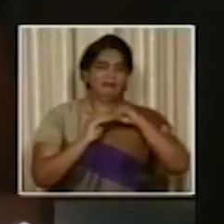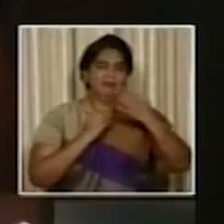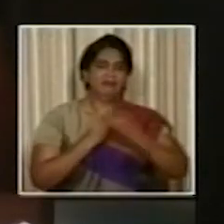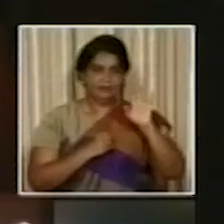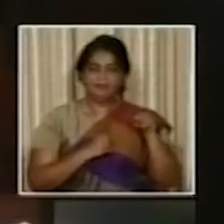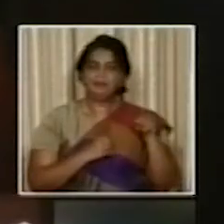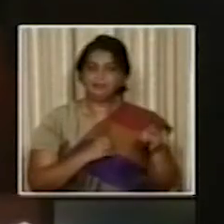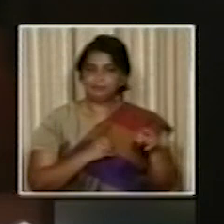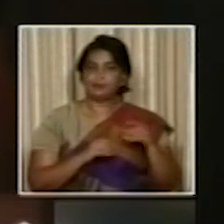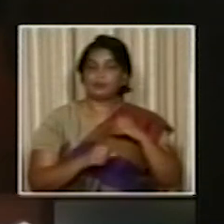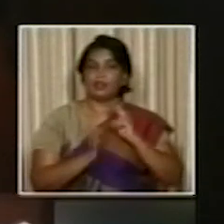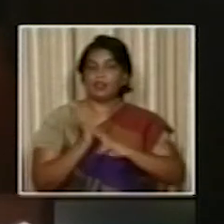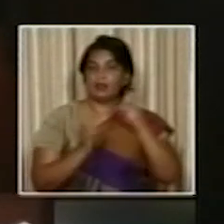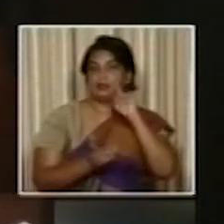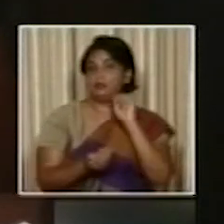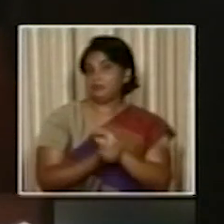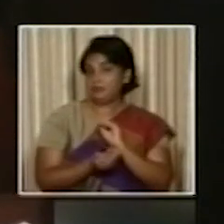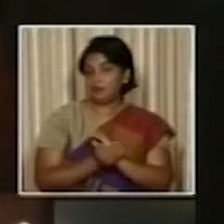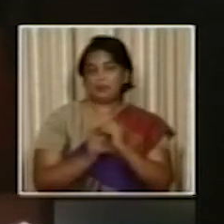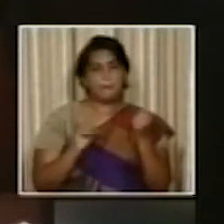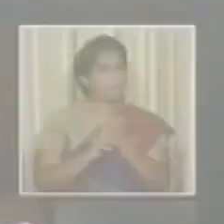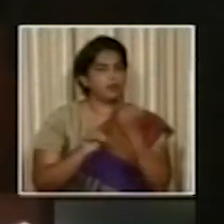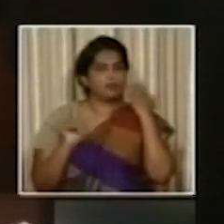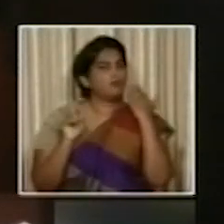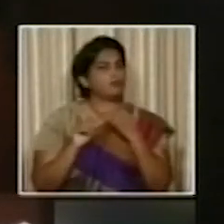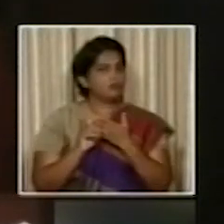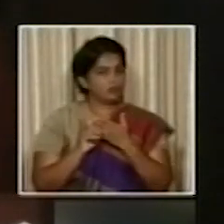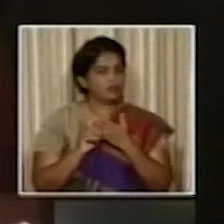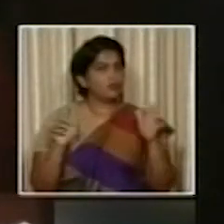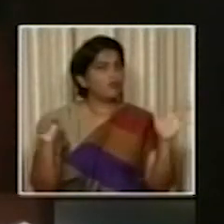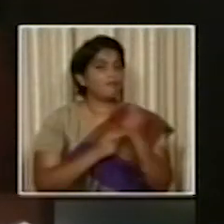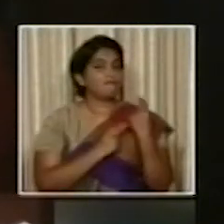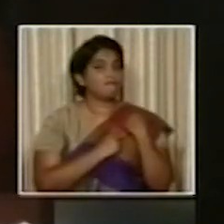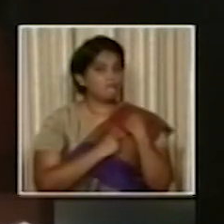தேசிய பாதுகாப்புக்கு ஏற்படும் பிரச்சினை தொடர்பான பொறுப்பை முழுமையாக அரசாங்கம் ஏற்குமா?